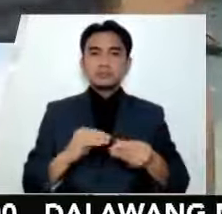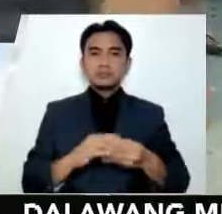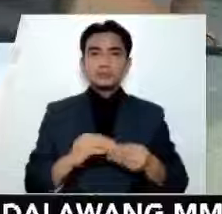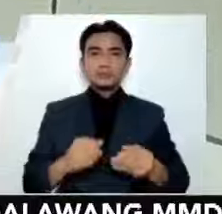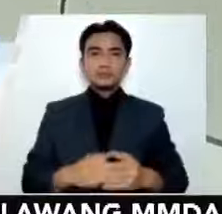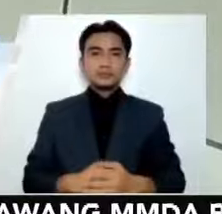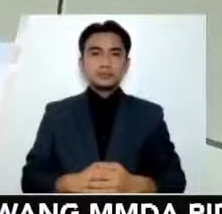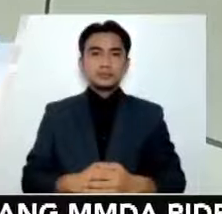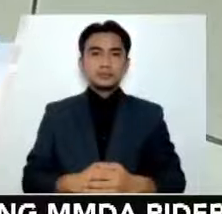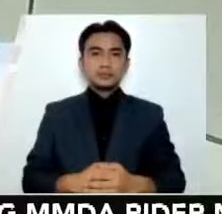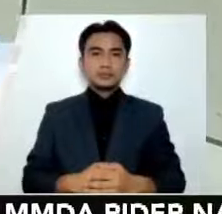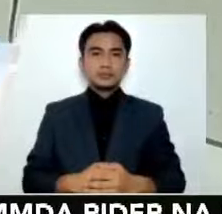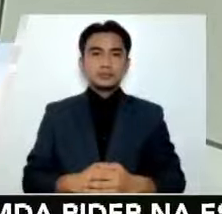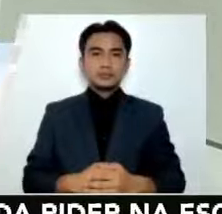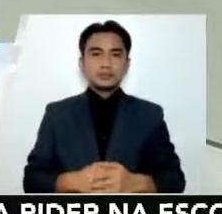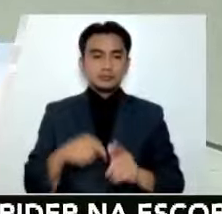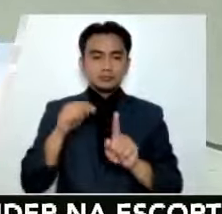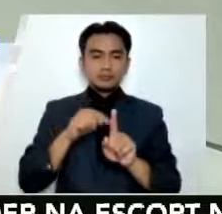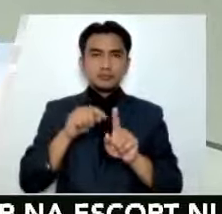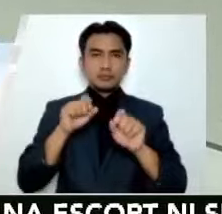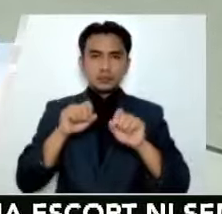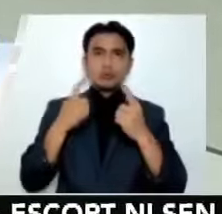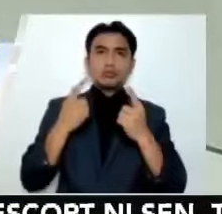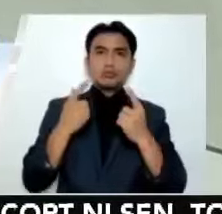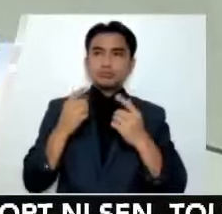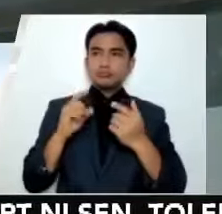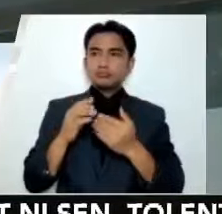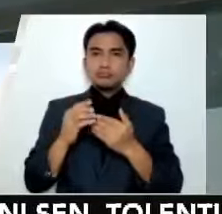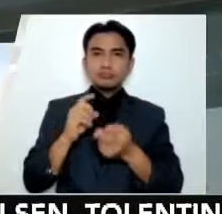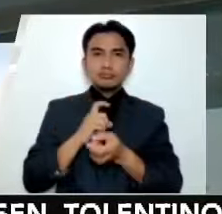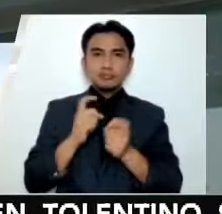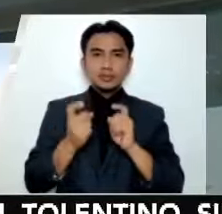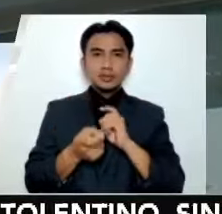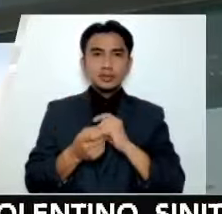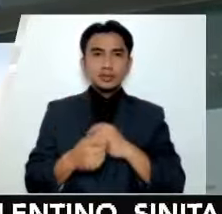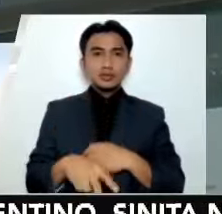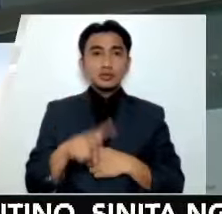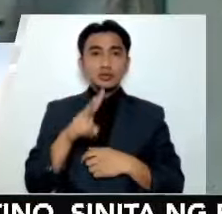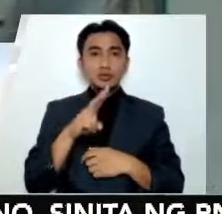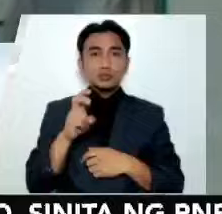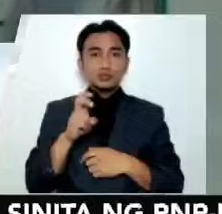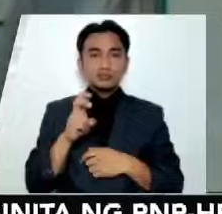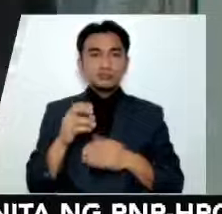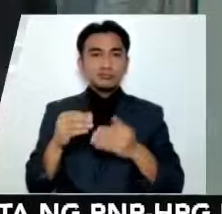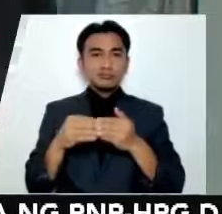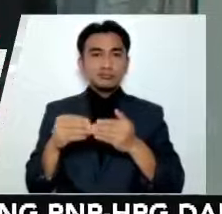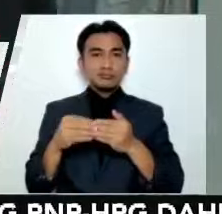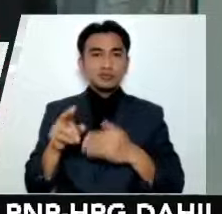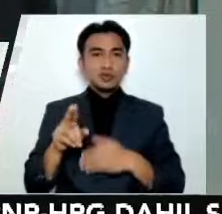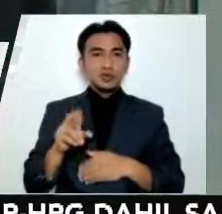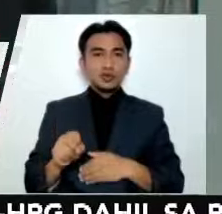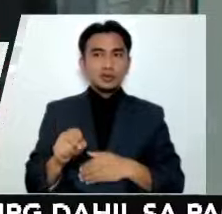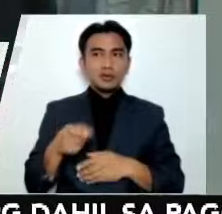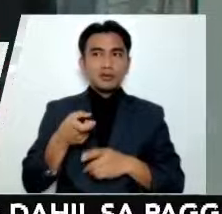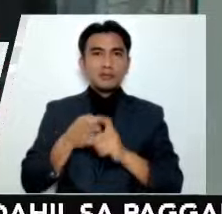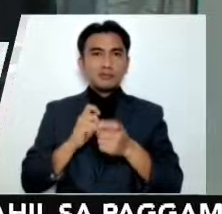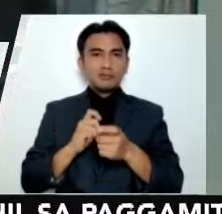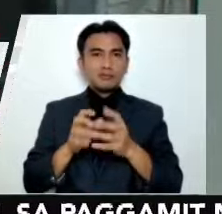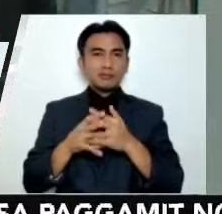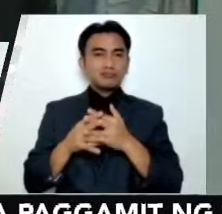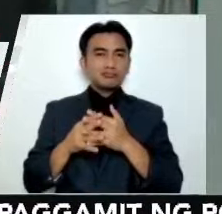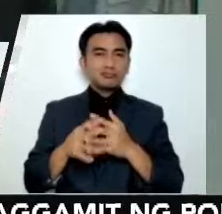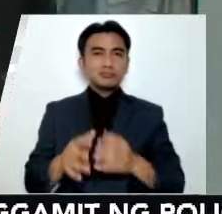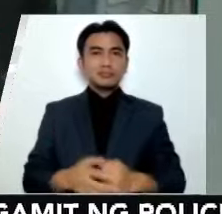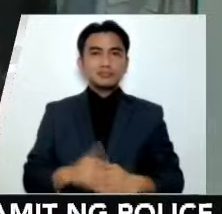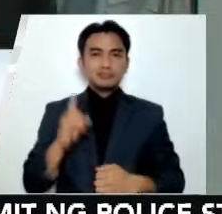Nasurpresa si John Makapinlak nang ipapalit niya ang $200 na padala mula Amerika. Happy nga yung gastos, mababawasan yung